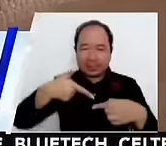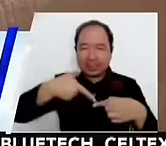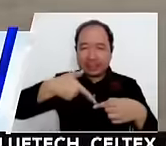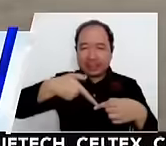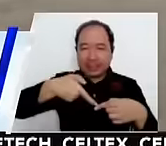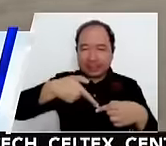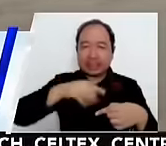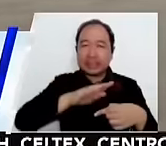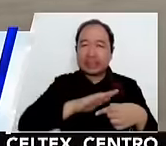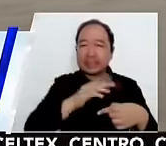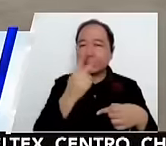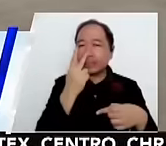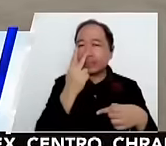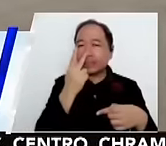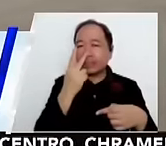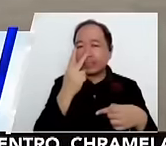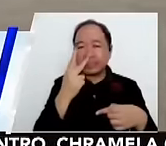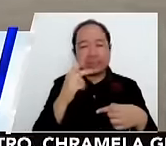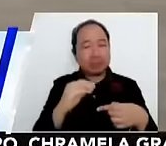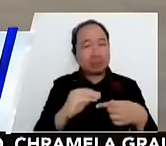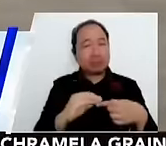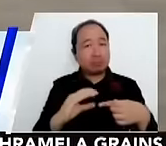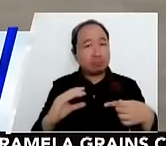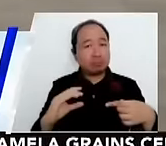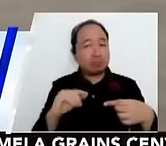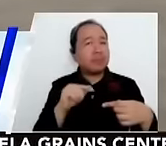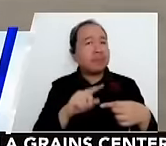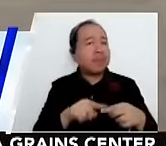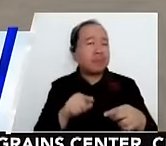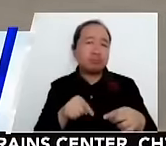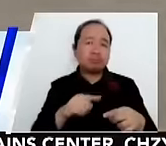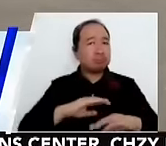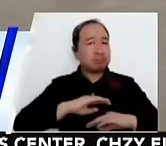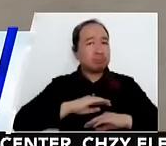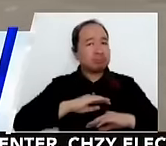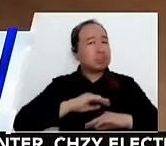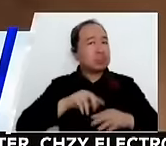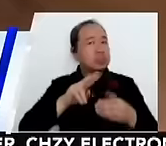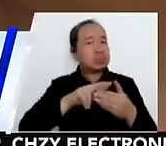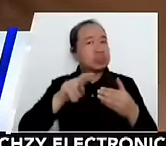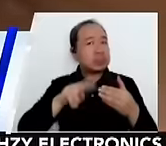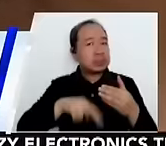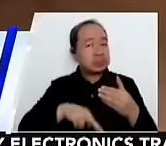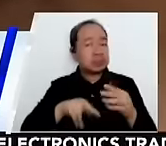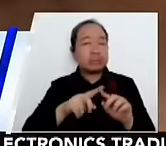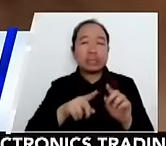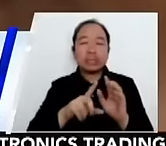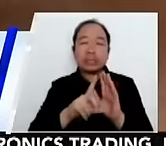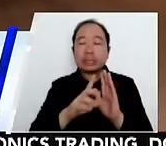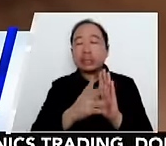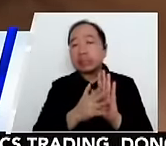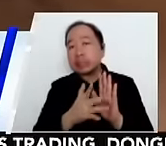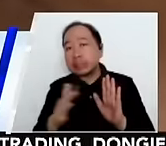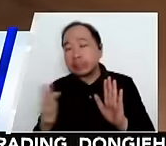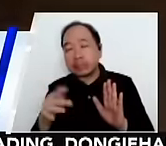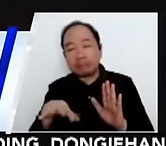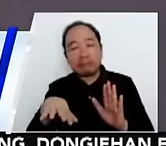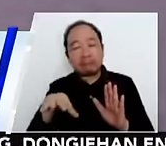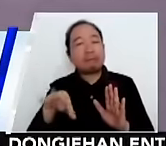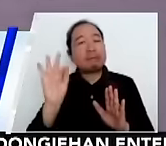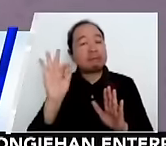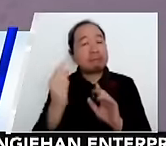katawan. Masaya naman daw siya sa naging resulta at kalaunan, nakapangasawa at nagkaroon ng